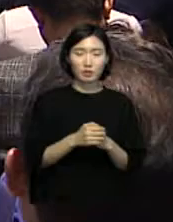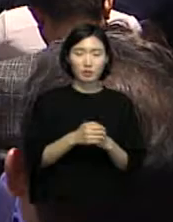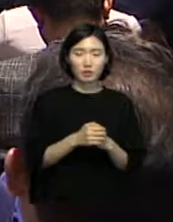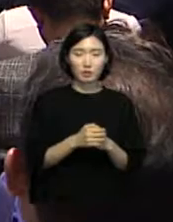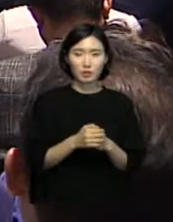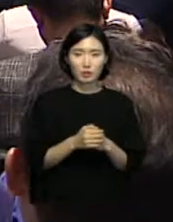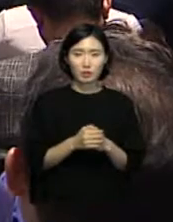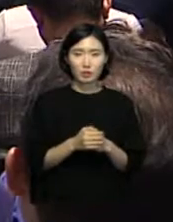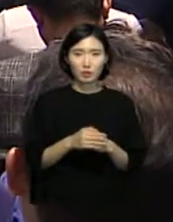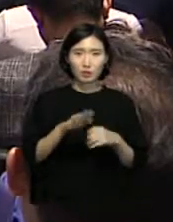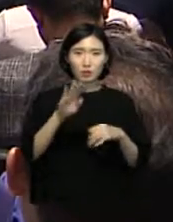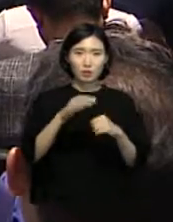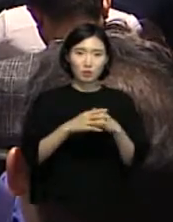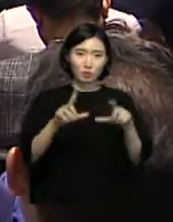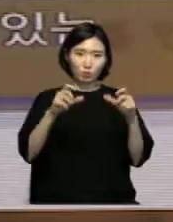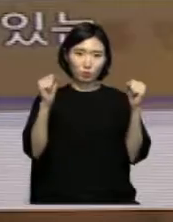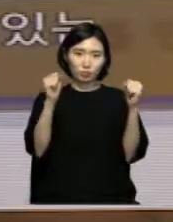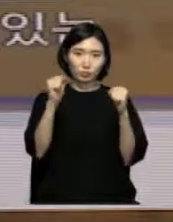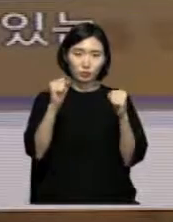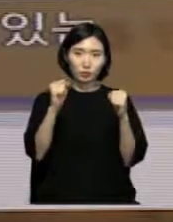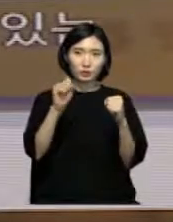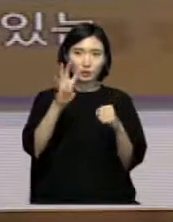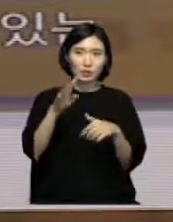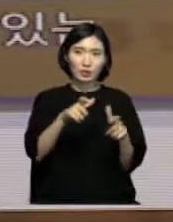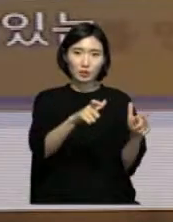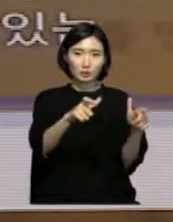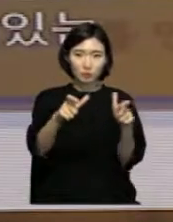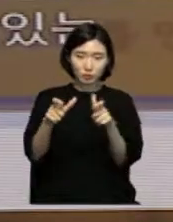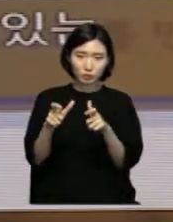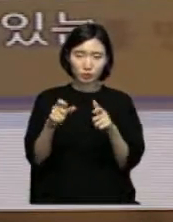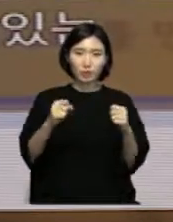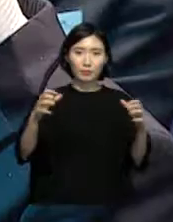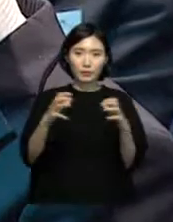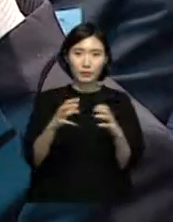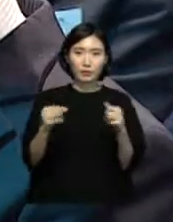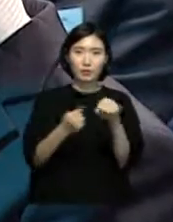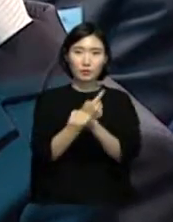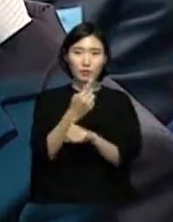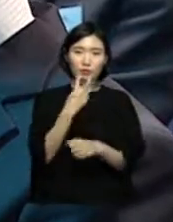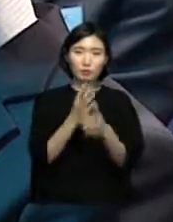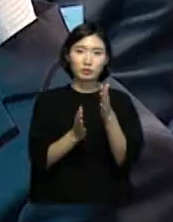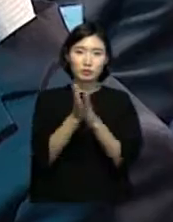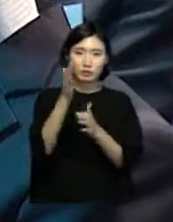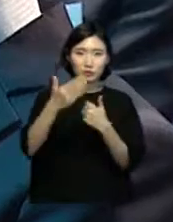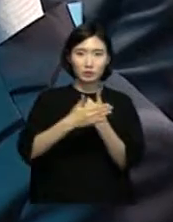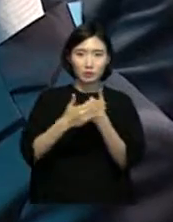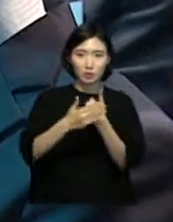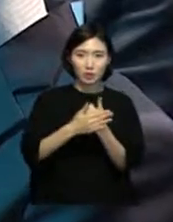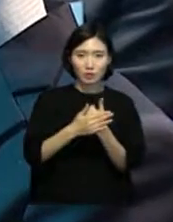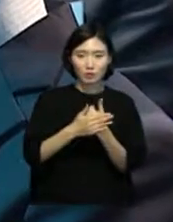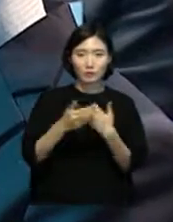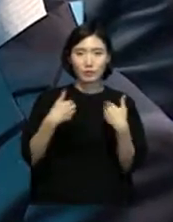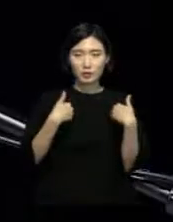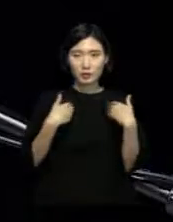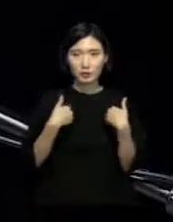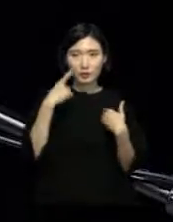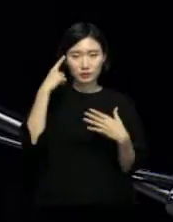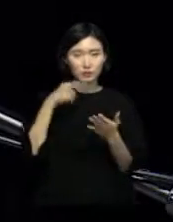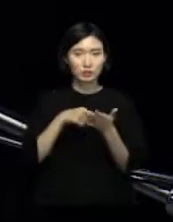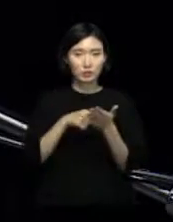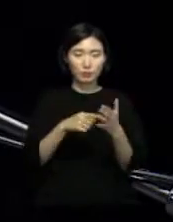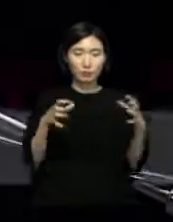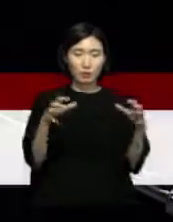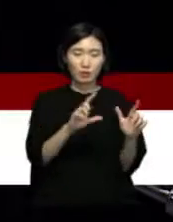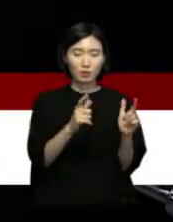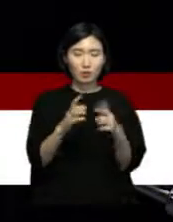구청장들은 동북 4구의 발전을 위해서는 자치구 간 협력을 넘어 서울시의 지원도 필요하다는 데 의견을 모았습니다. 여러